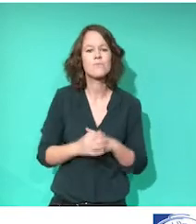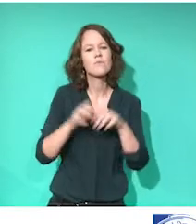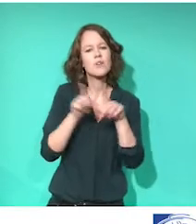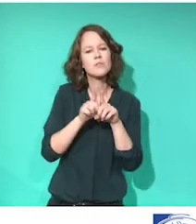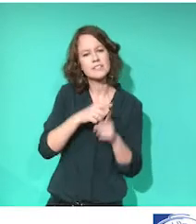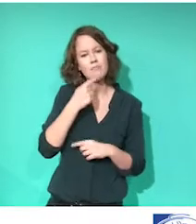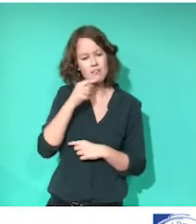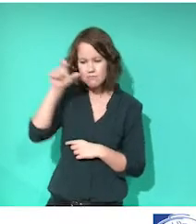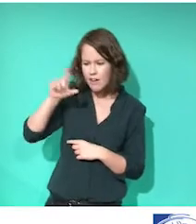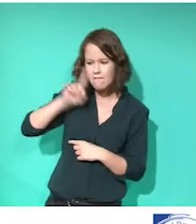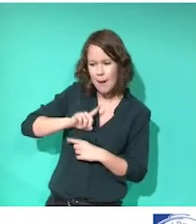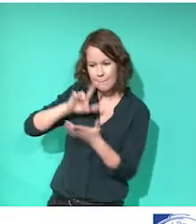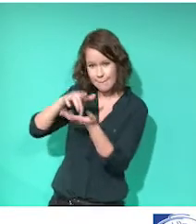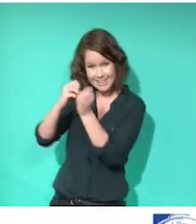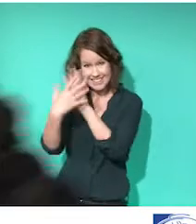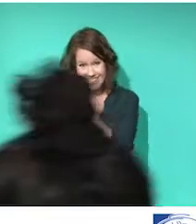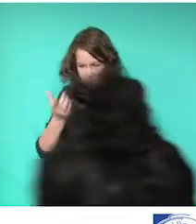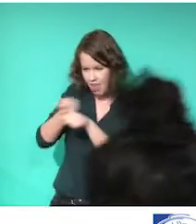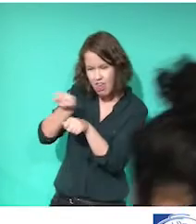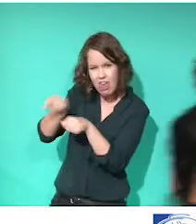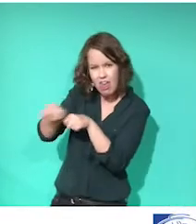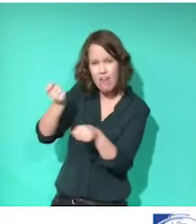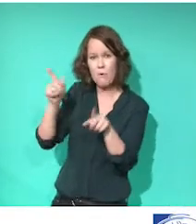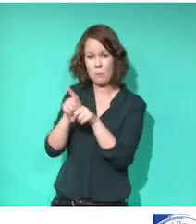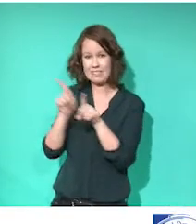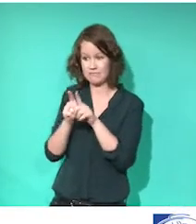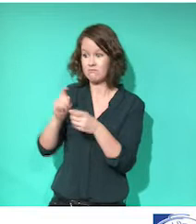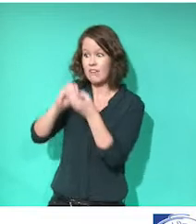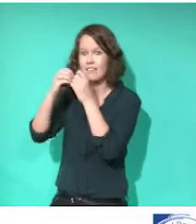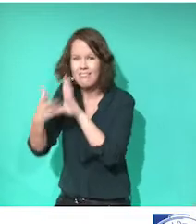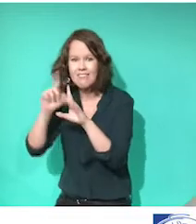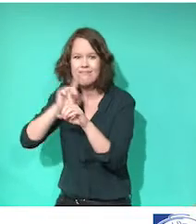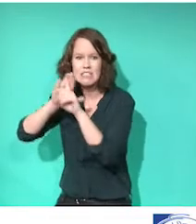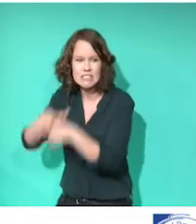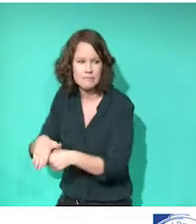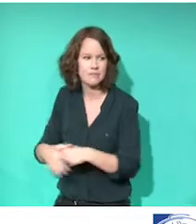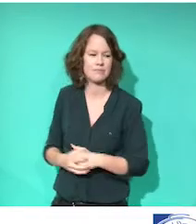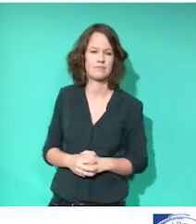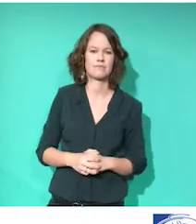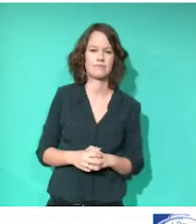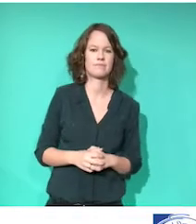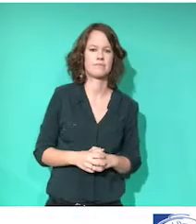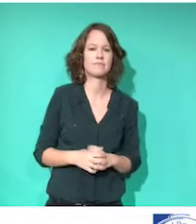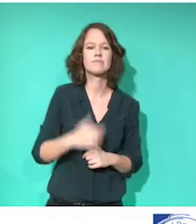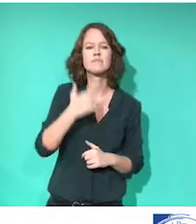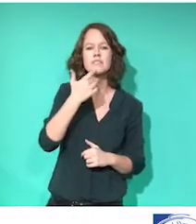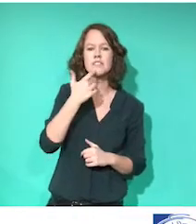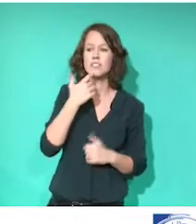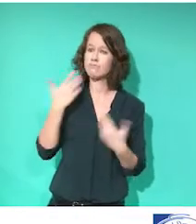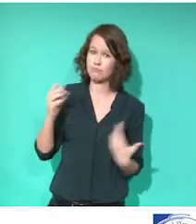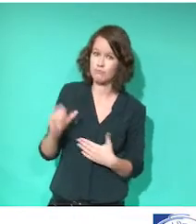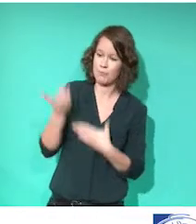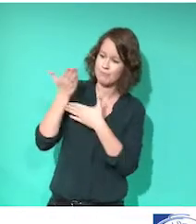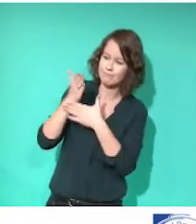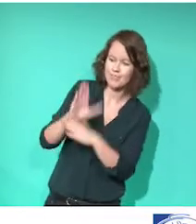sur Internet et du cybersexisme. Mais pour commencer, nous allons écouter le mot d'accueil du président du CESE,